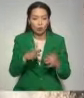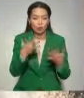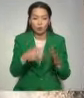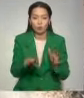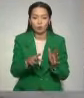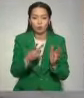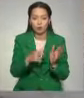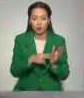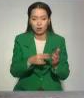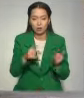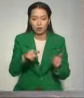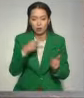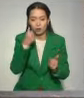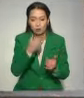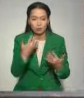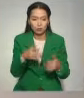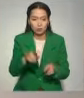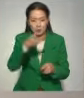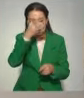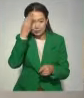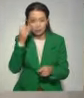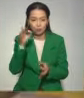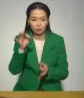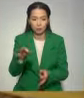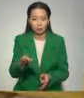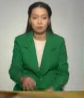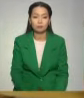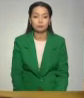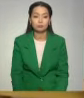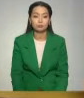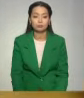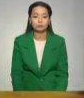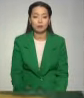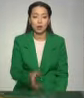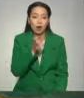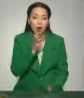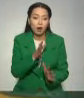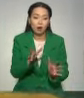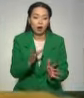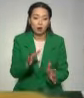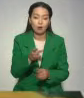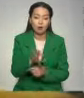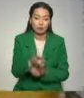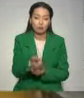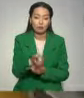жильцы негодуют Неужели о них забыли разогреваем кран кто